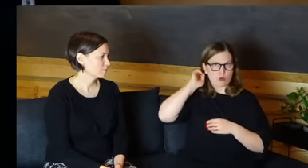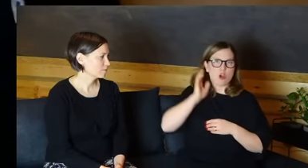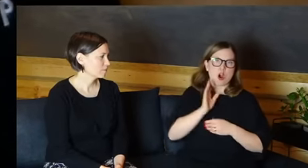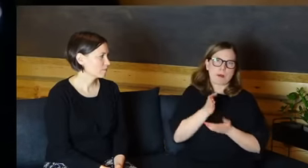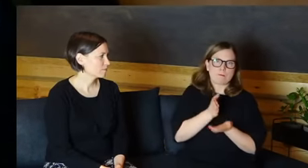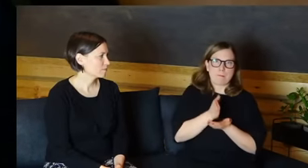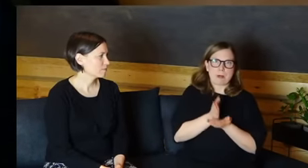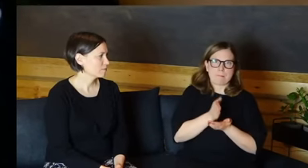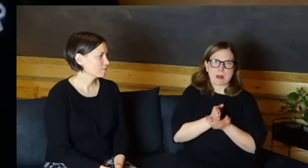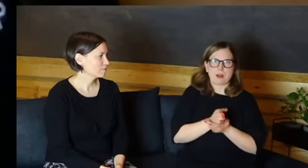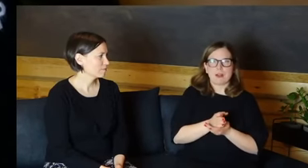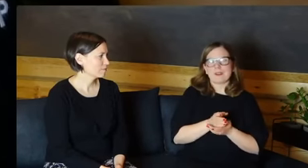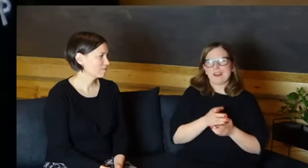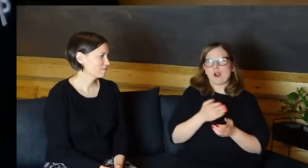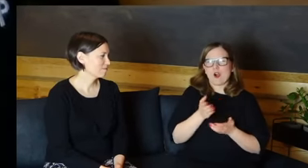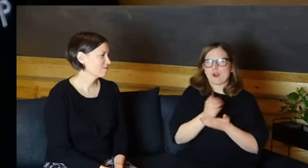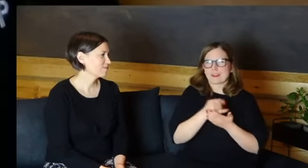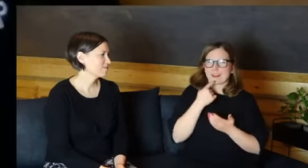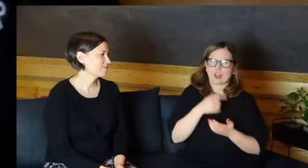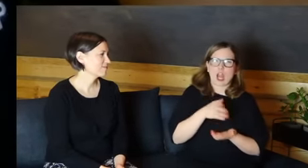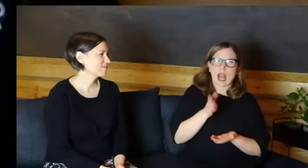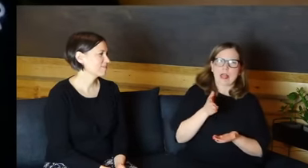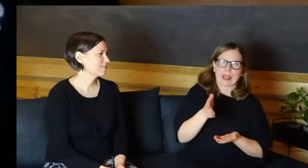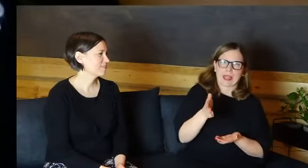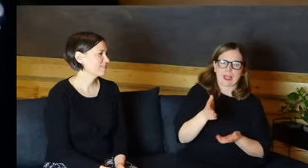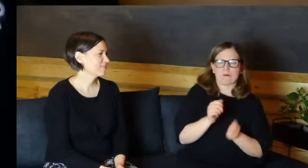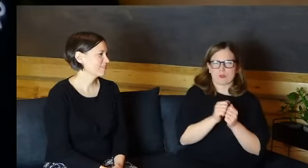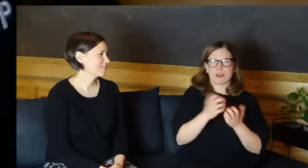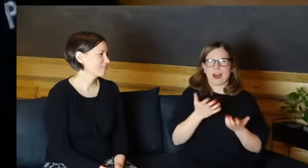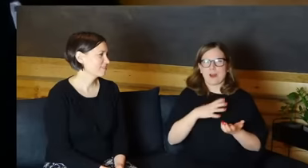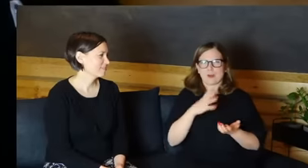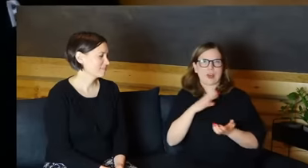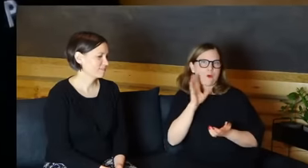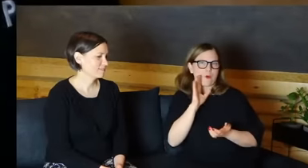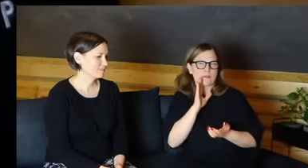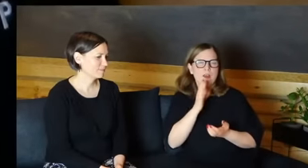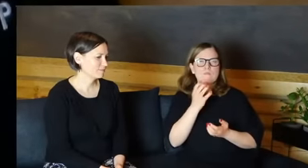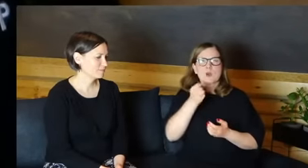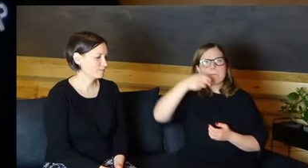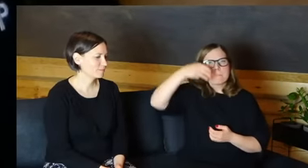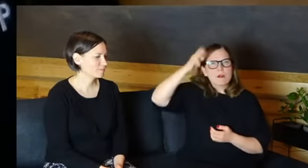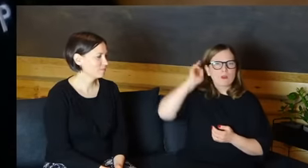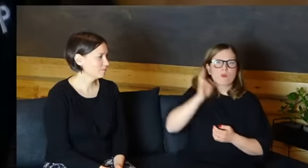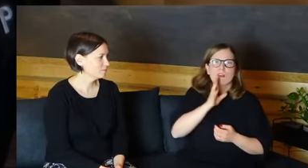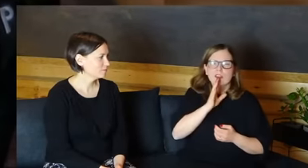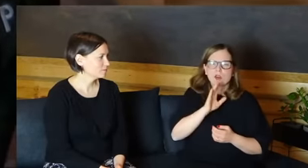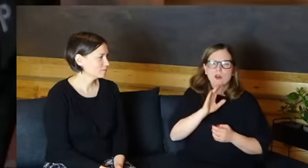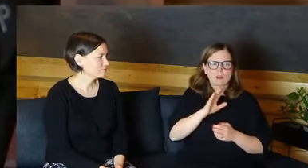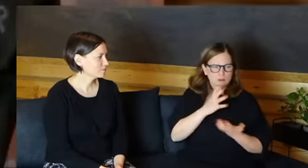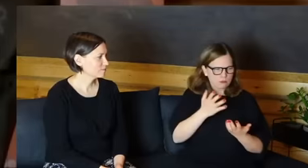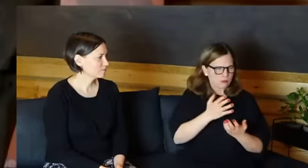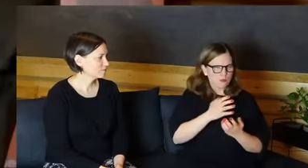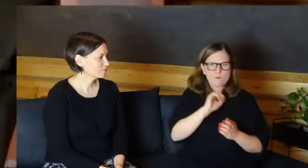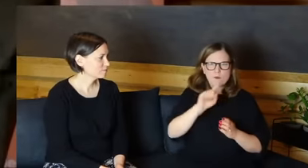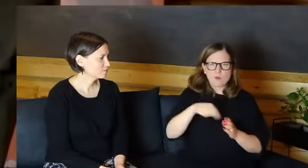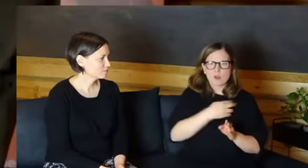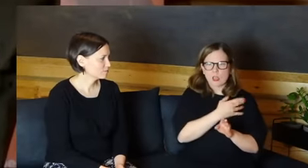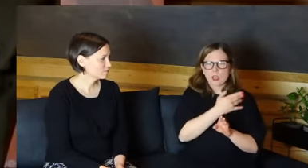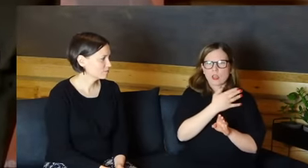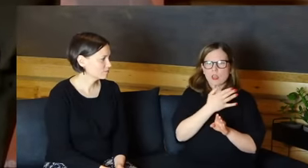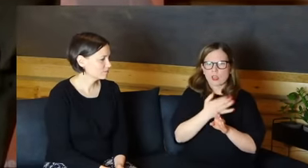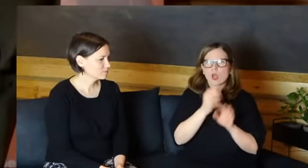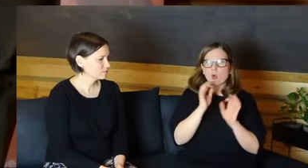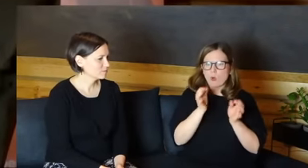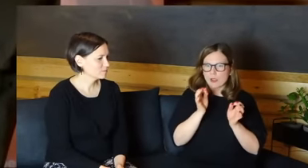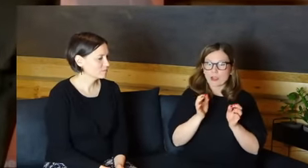lätinää, niin kuin joku kutsuu. Eli Markku voisi kertoa meille vähän tästä kuluneesta vuodesta ja semmoista, miten tämä vuosi on mennyt